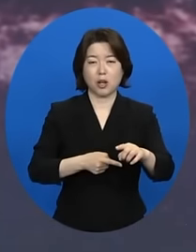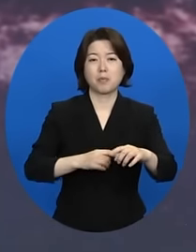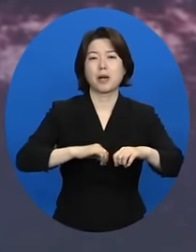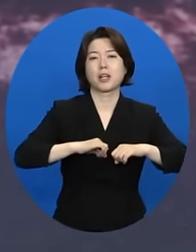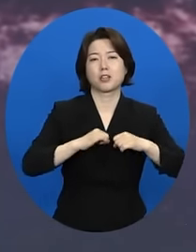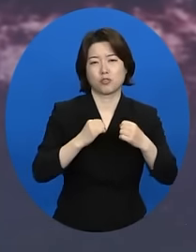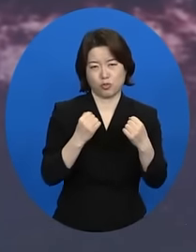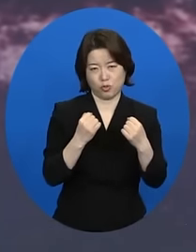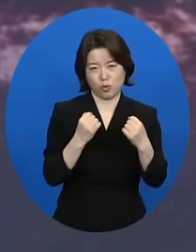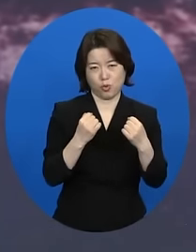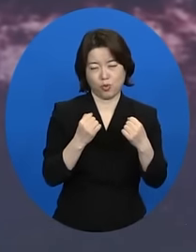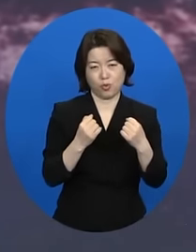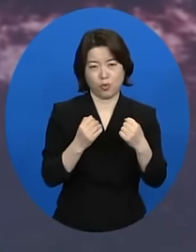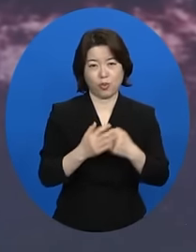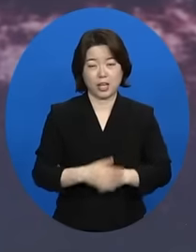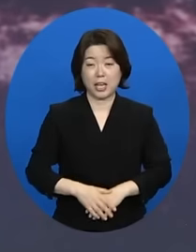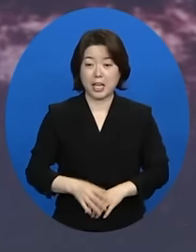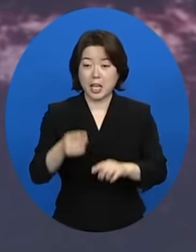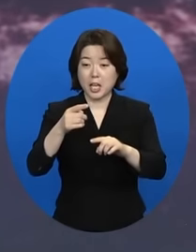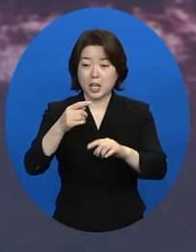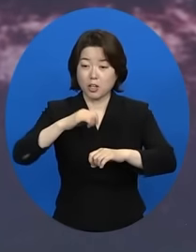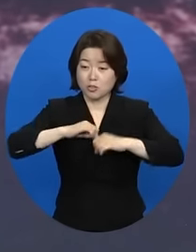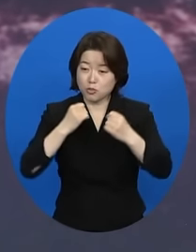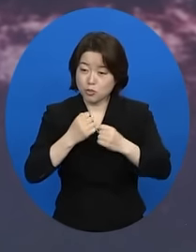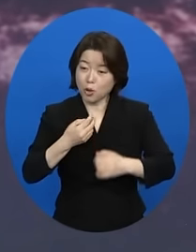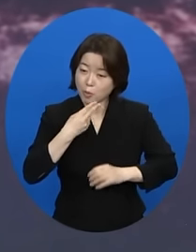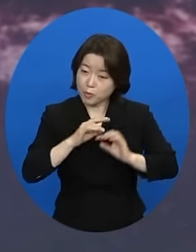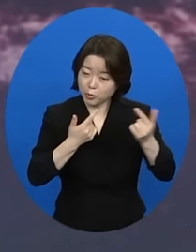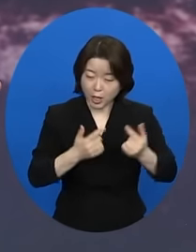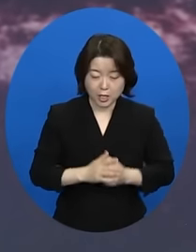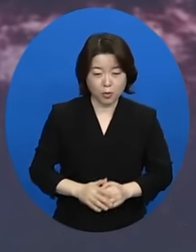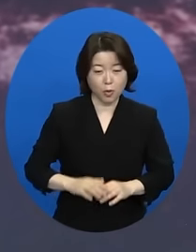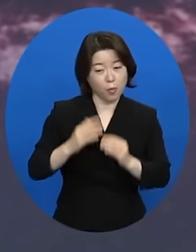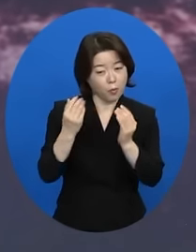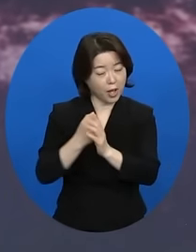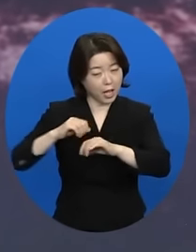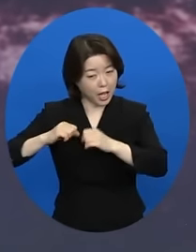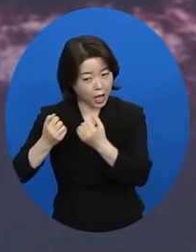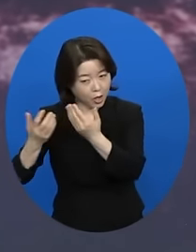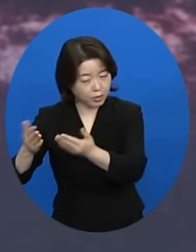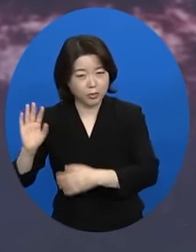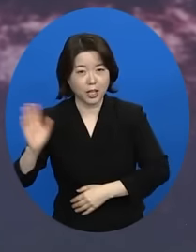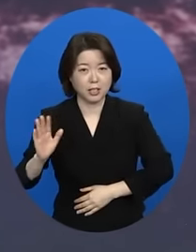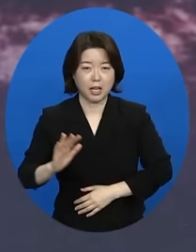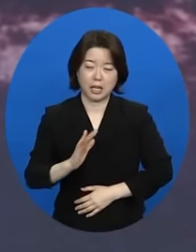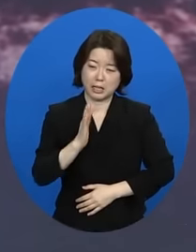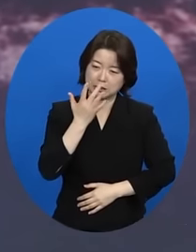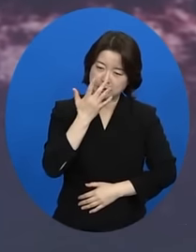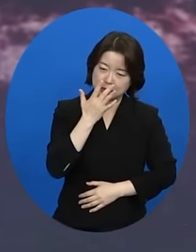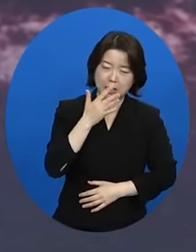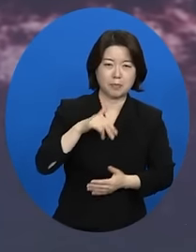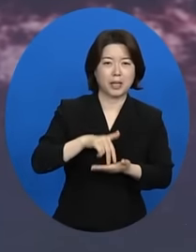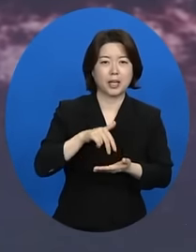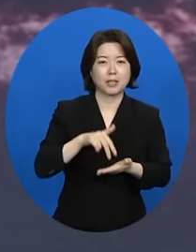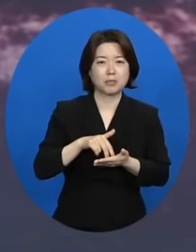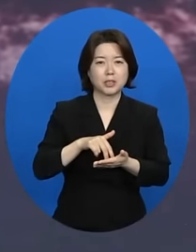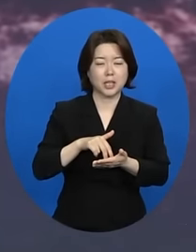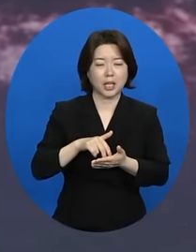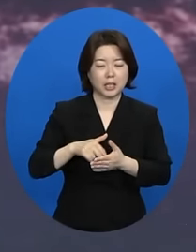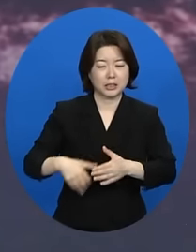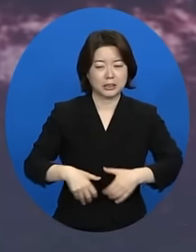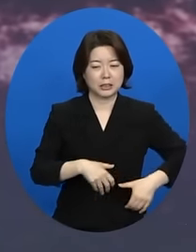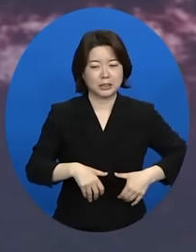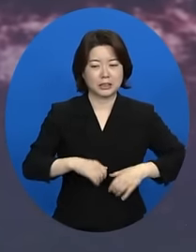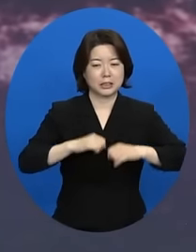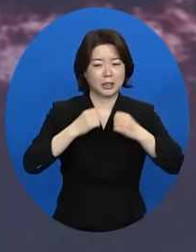순종입니다. 그러니까 순종 안 하는 것도 아니고 하는 것도 아닌 아주 애매한 상황에